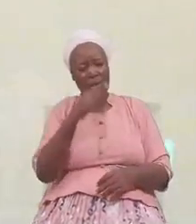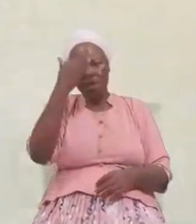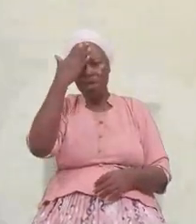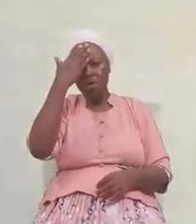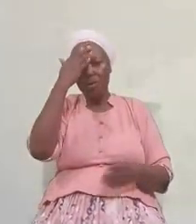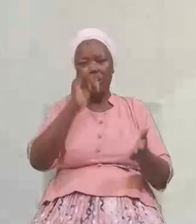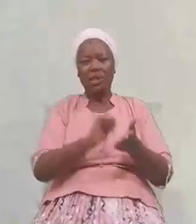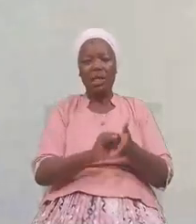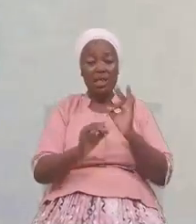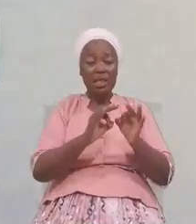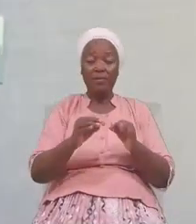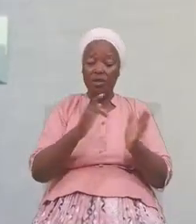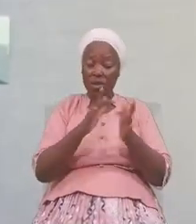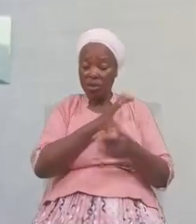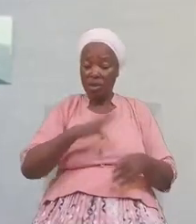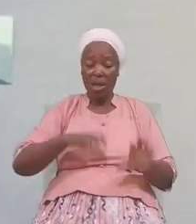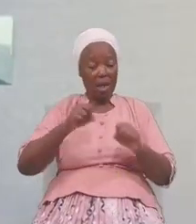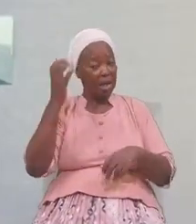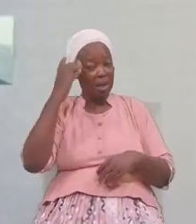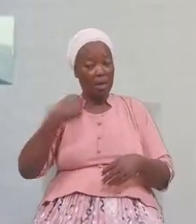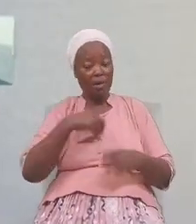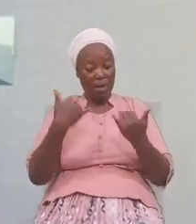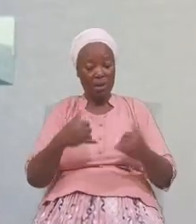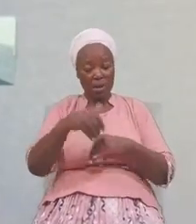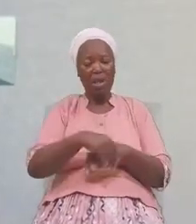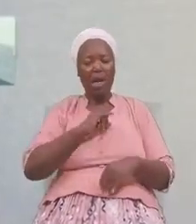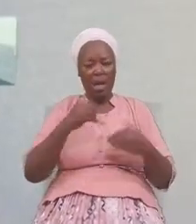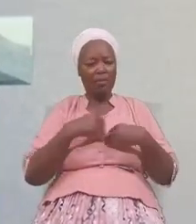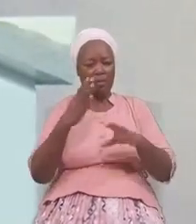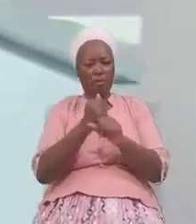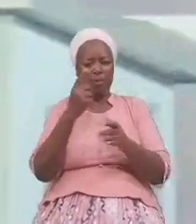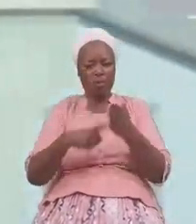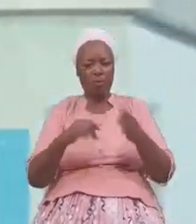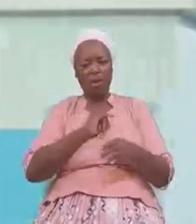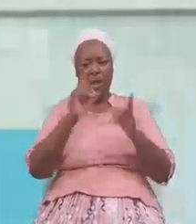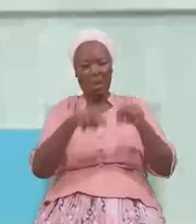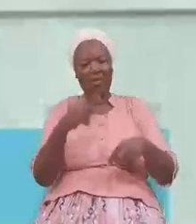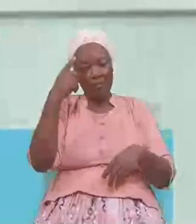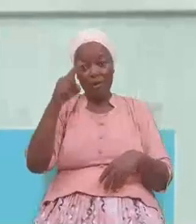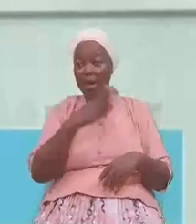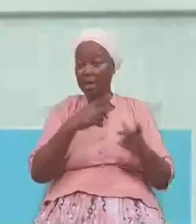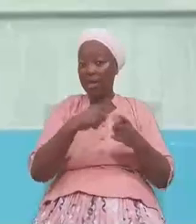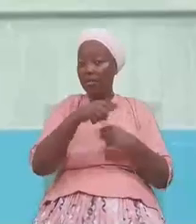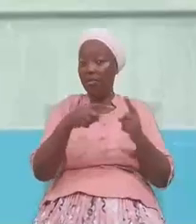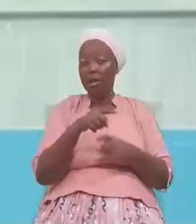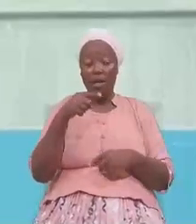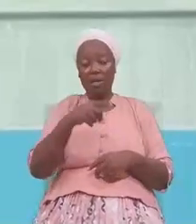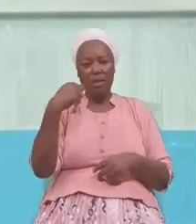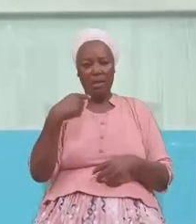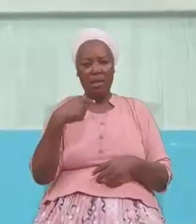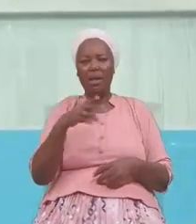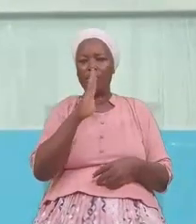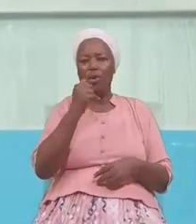m'entendre ce soir, j'aurai ce pourquoi je suis venu. Et quand on lui a dit, prends courage,